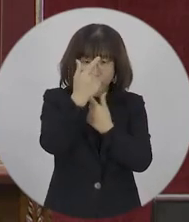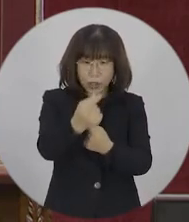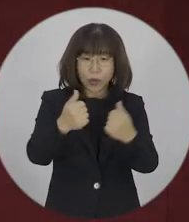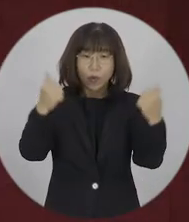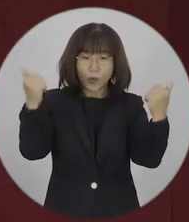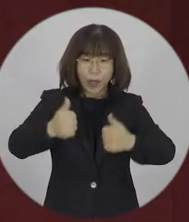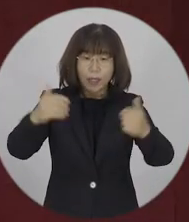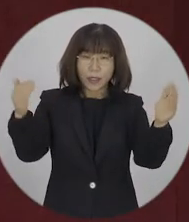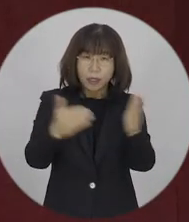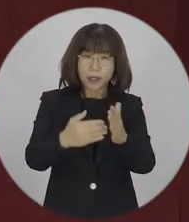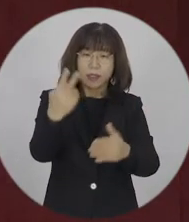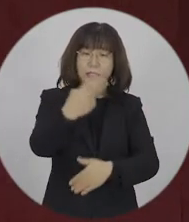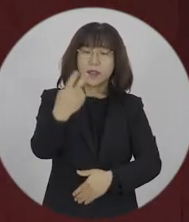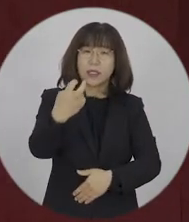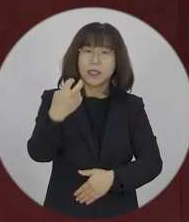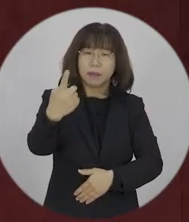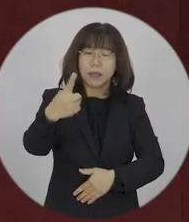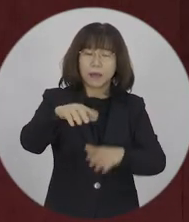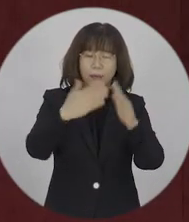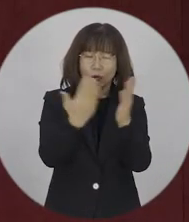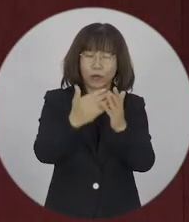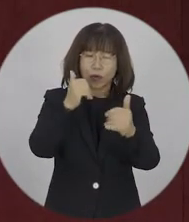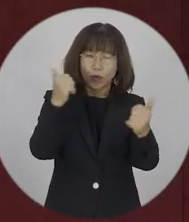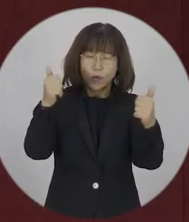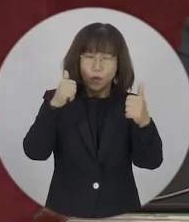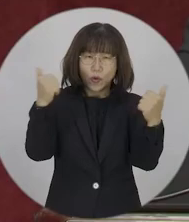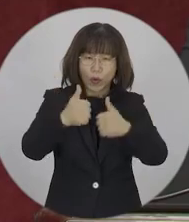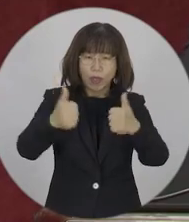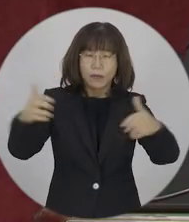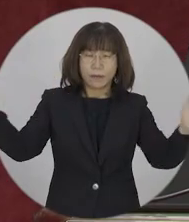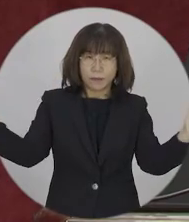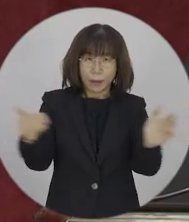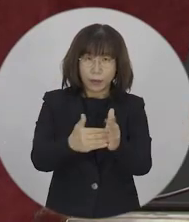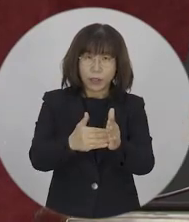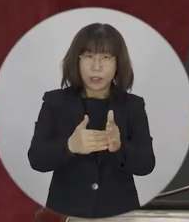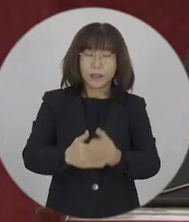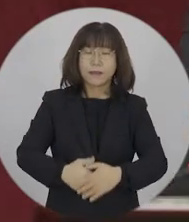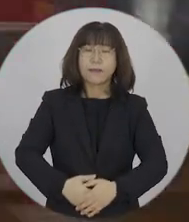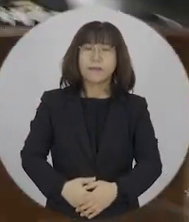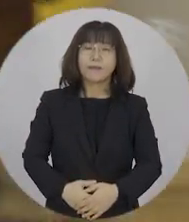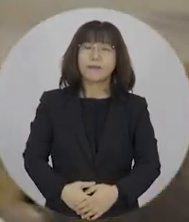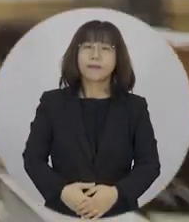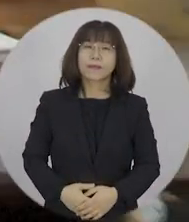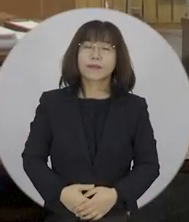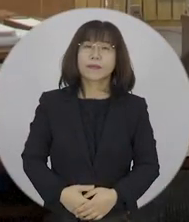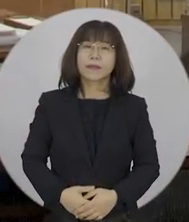제 2차 정례회 를 끝으로 2020 일련의 모든 활기를 마무리했습니다